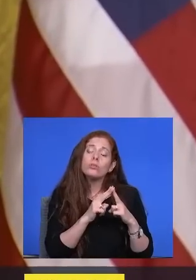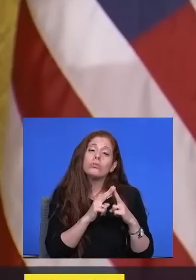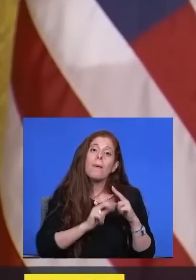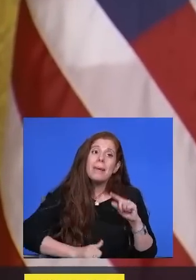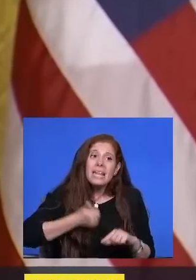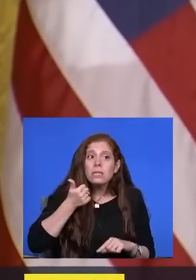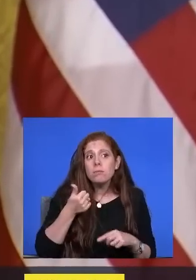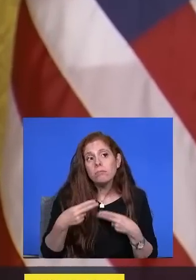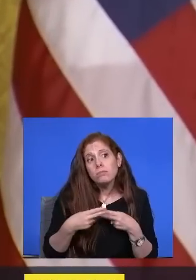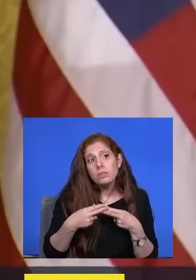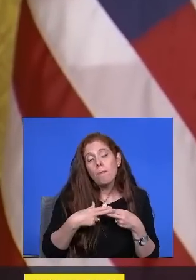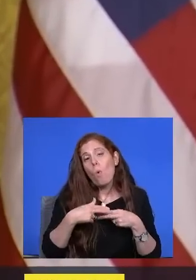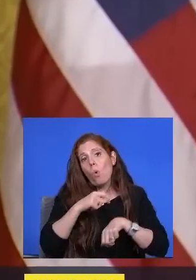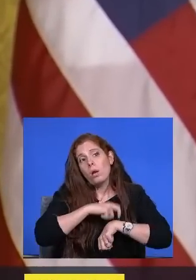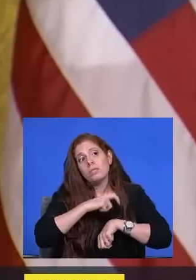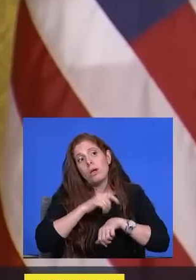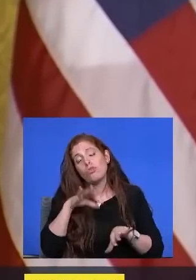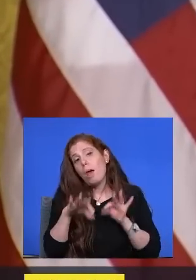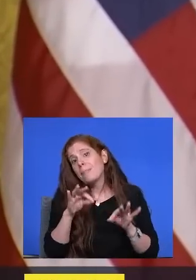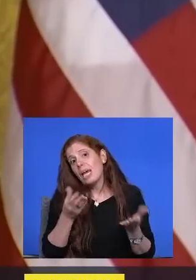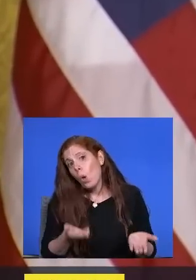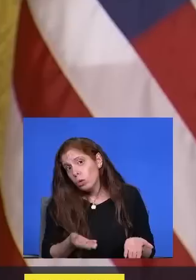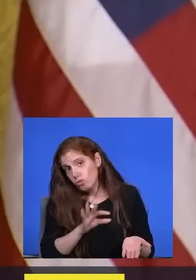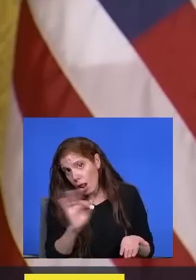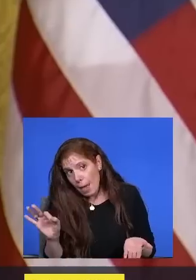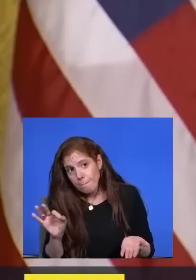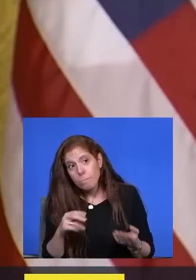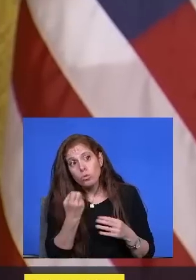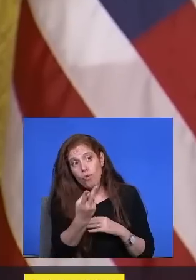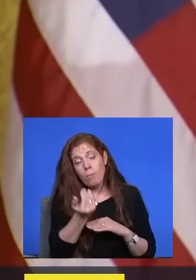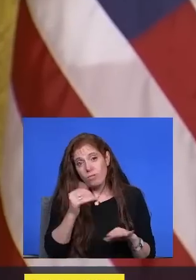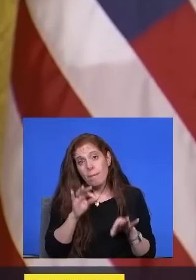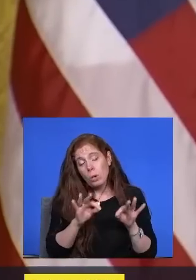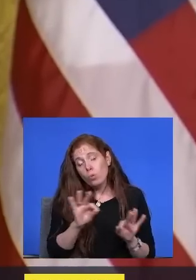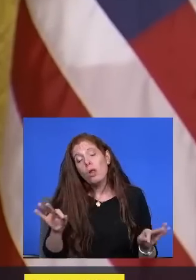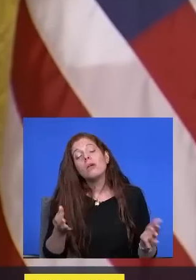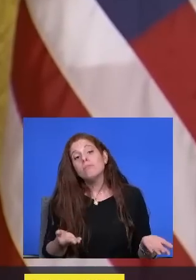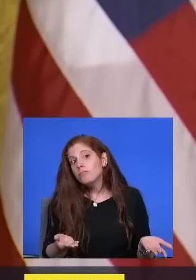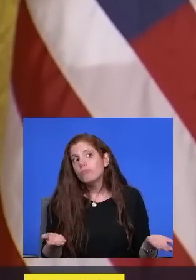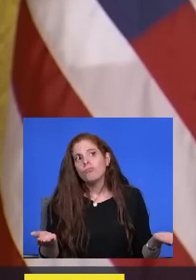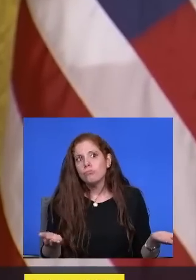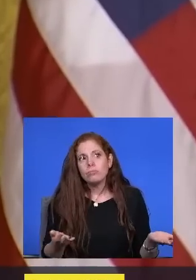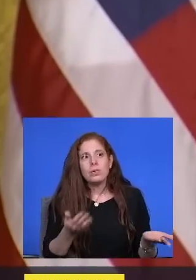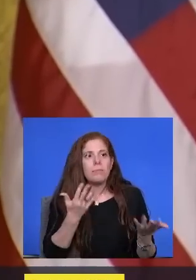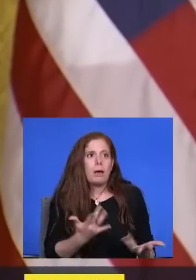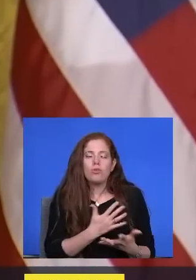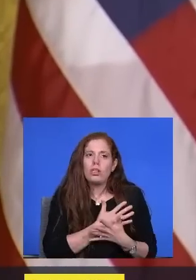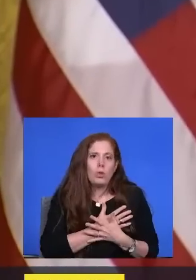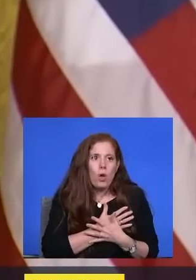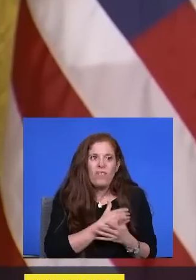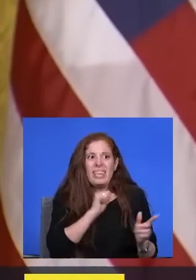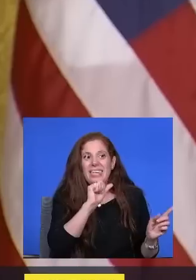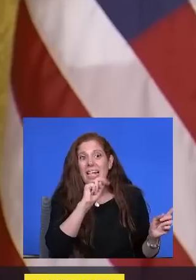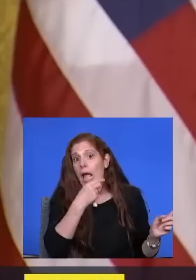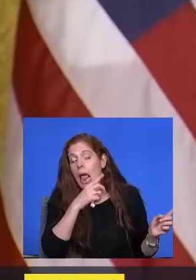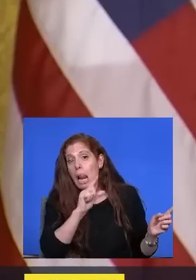leaders right before their elections, 2 weeks before their elections. As much as I love Angela, if she was